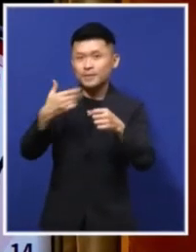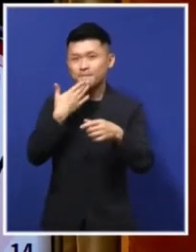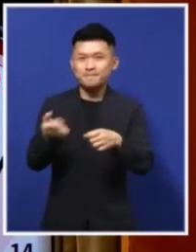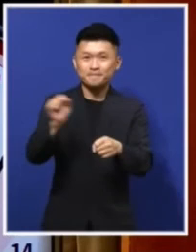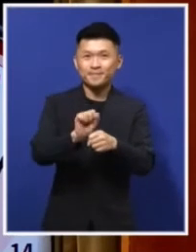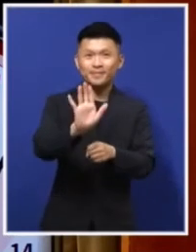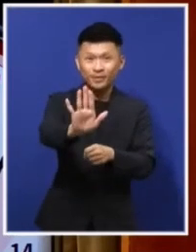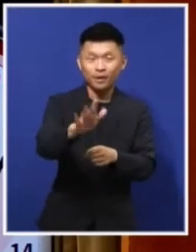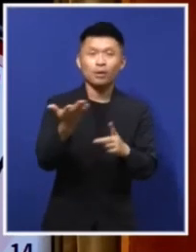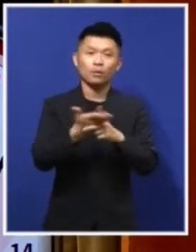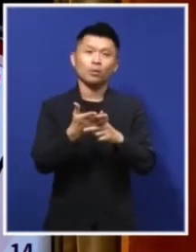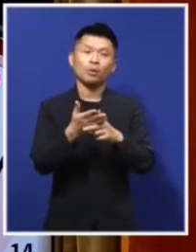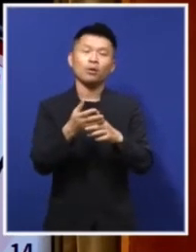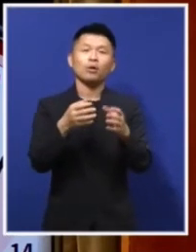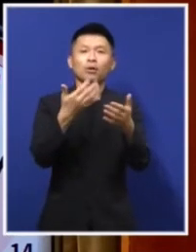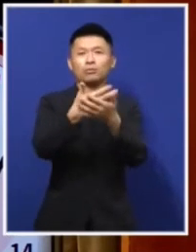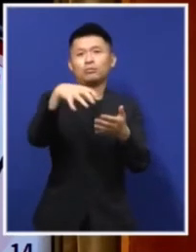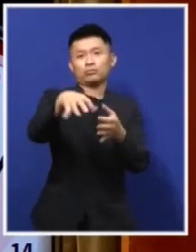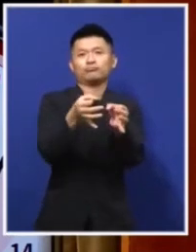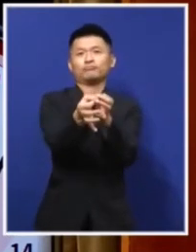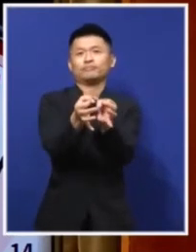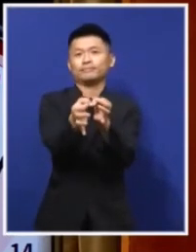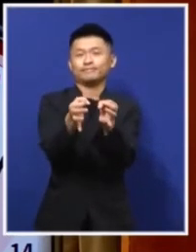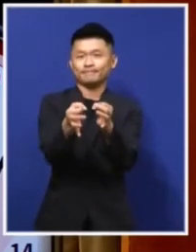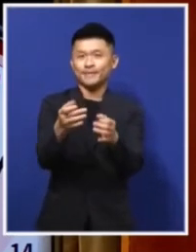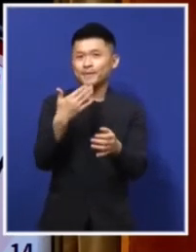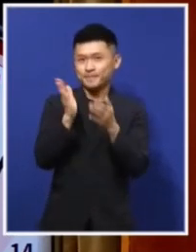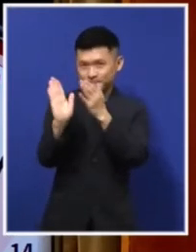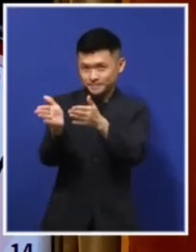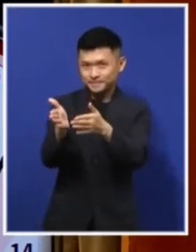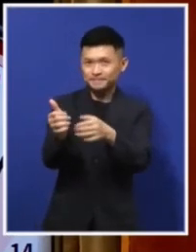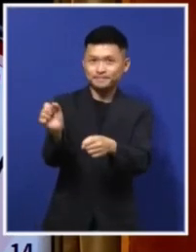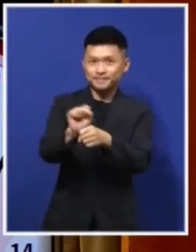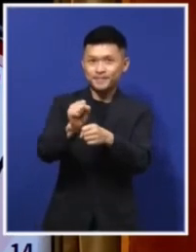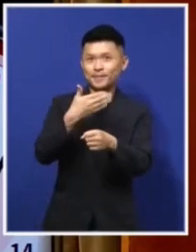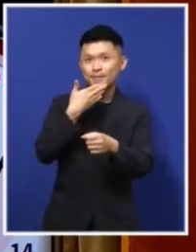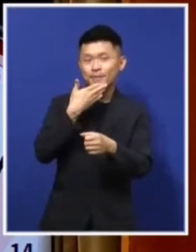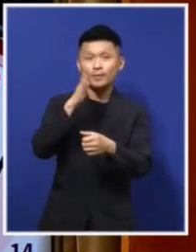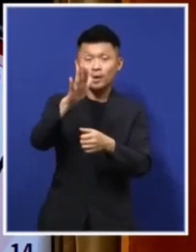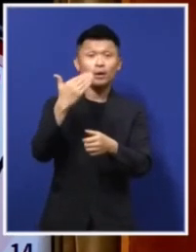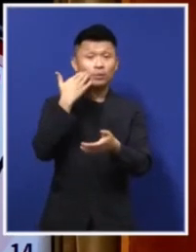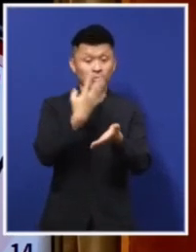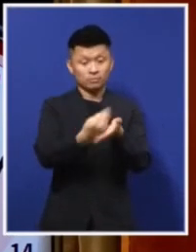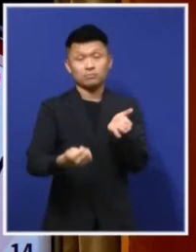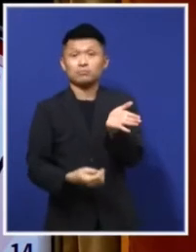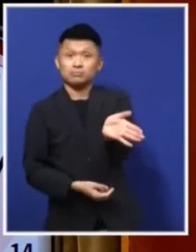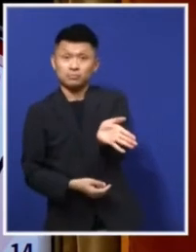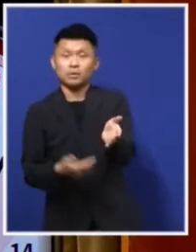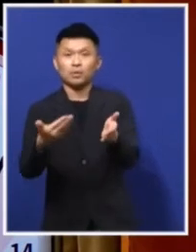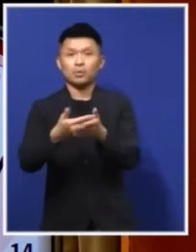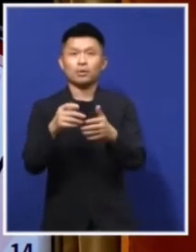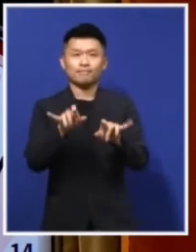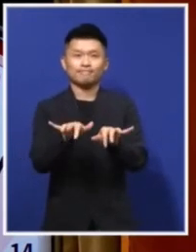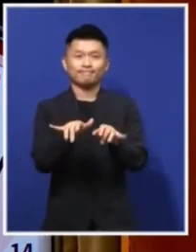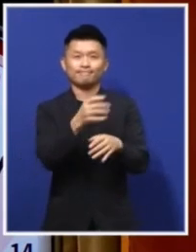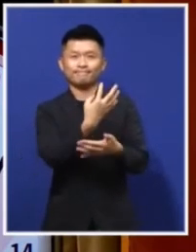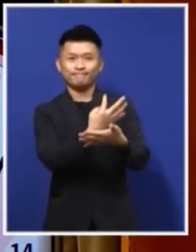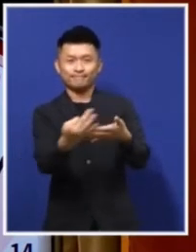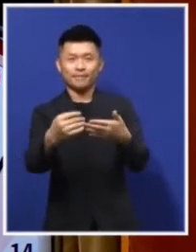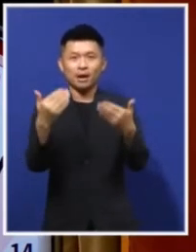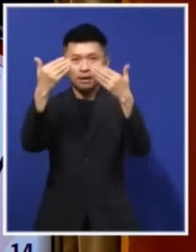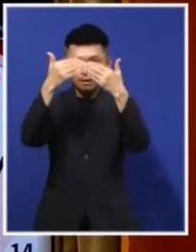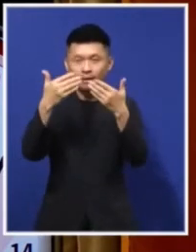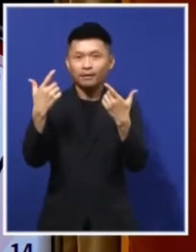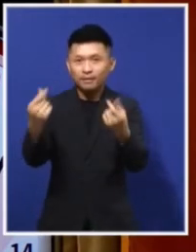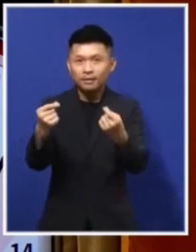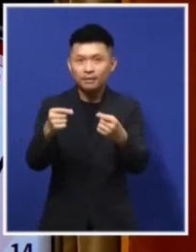果是电商它专门针对数位五倍券的加码的话，你只要出示或者提供这组代码，它就知道你是不是有绑